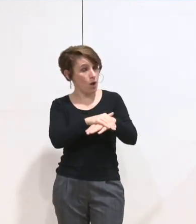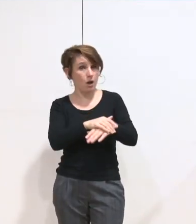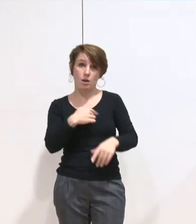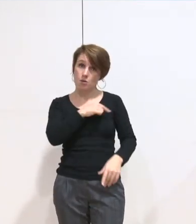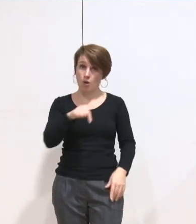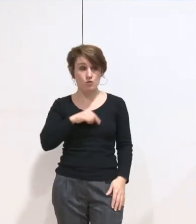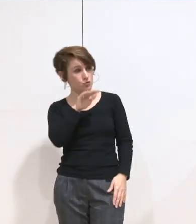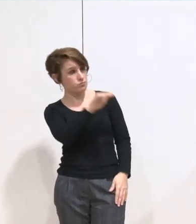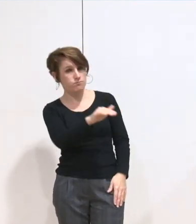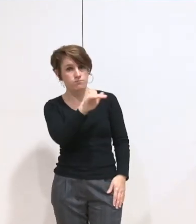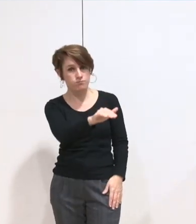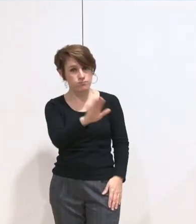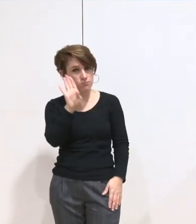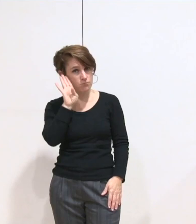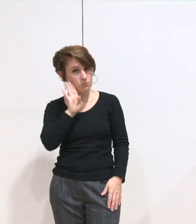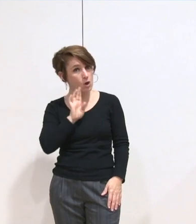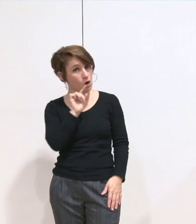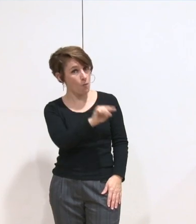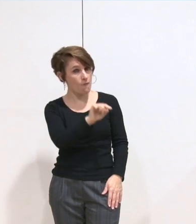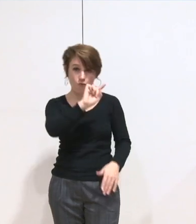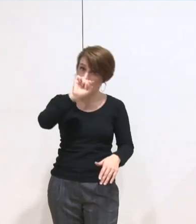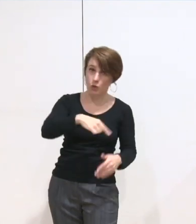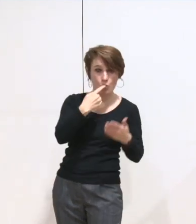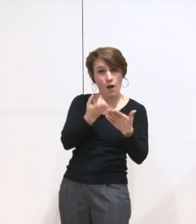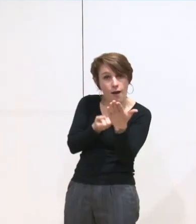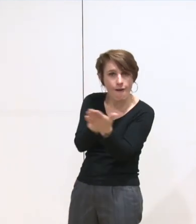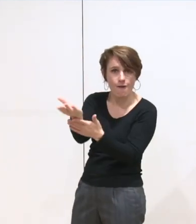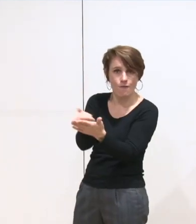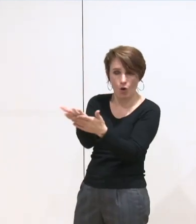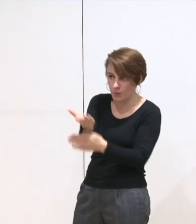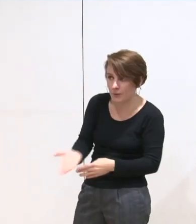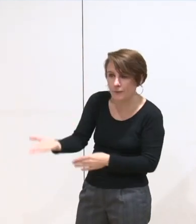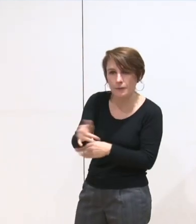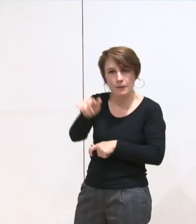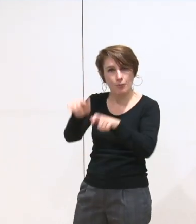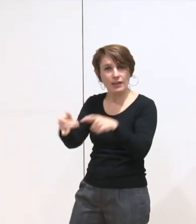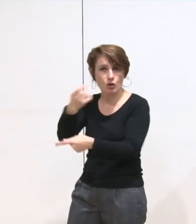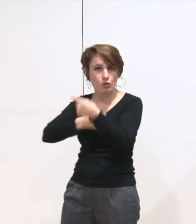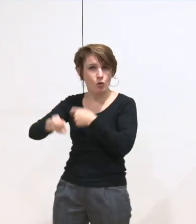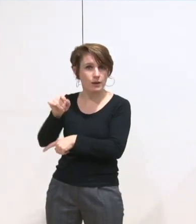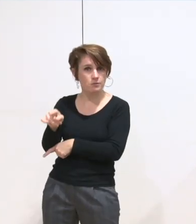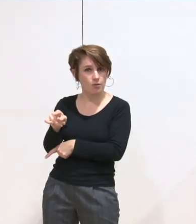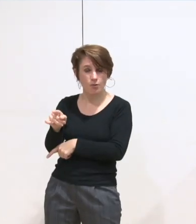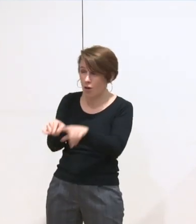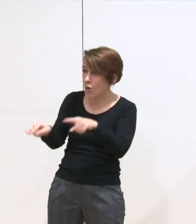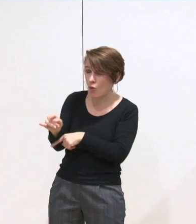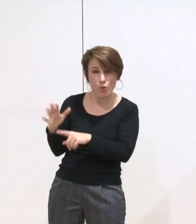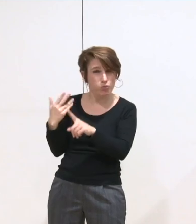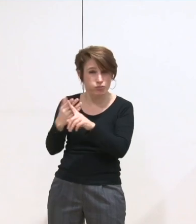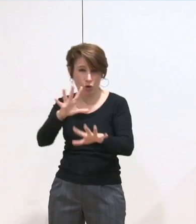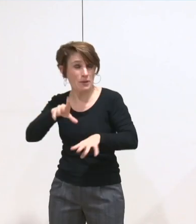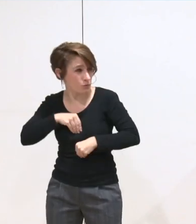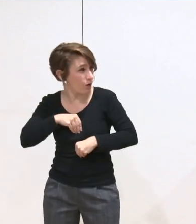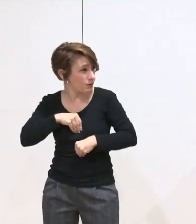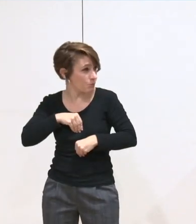élus, mais de préciser à celles et ceux qui ont accepté de jouer ce dialogue avec vous et qui, à mon avis, à notre avis,